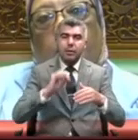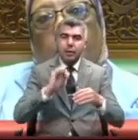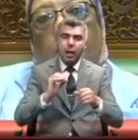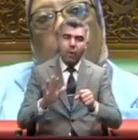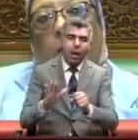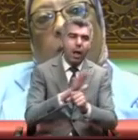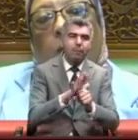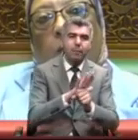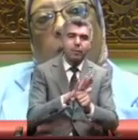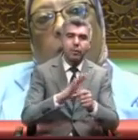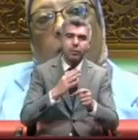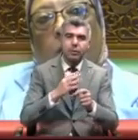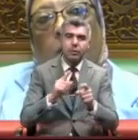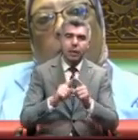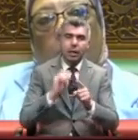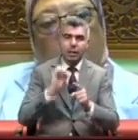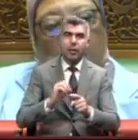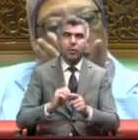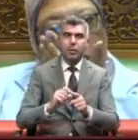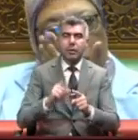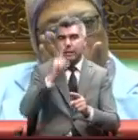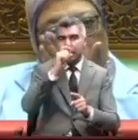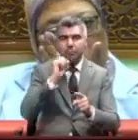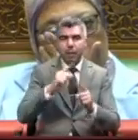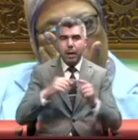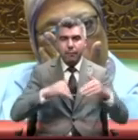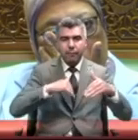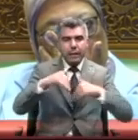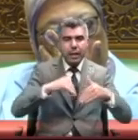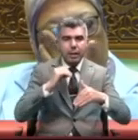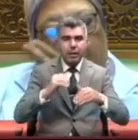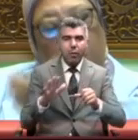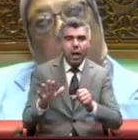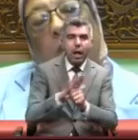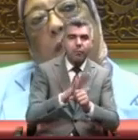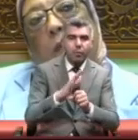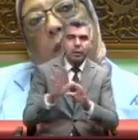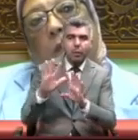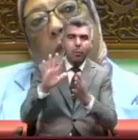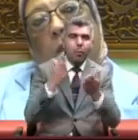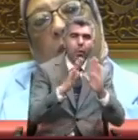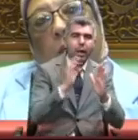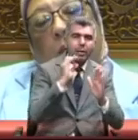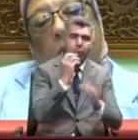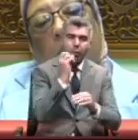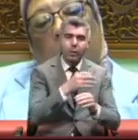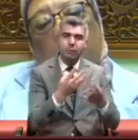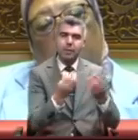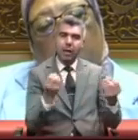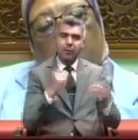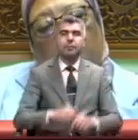العمومي والضوضاء وعرقله حركه المرور والتلوث البيئي والمنافسه غير المشروعه